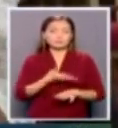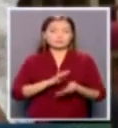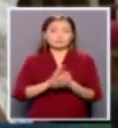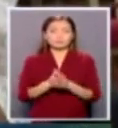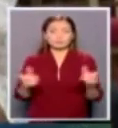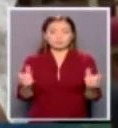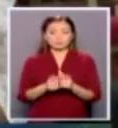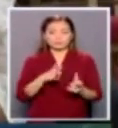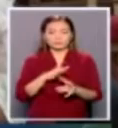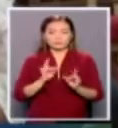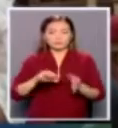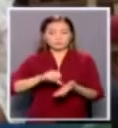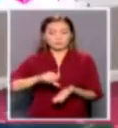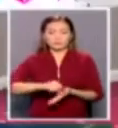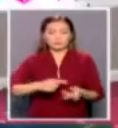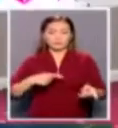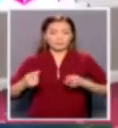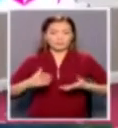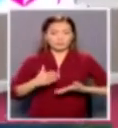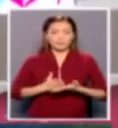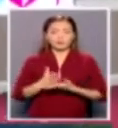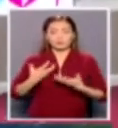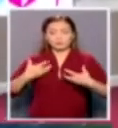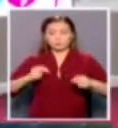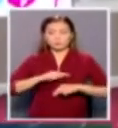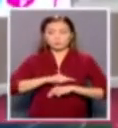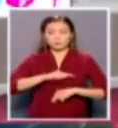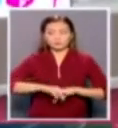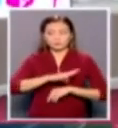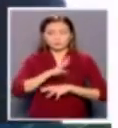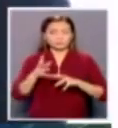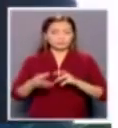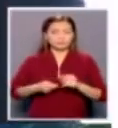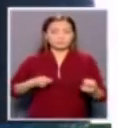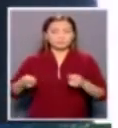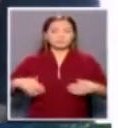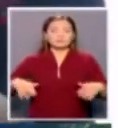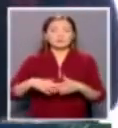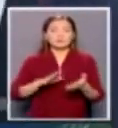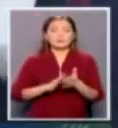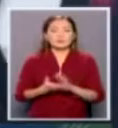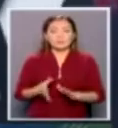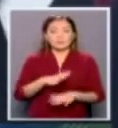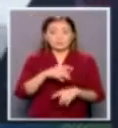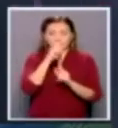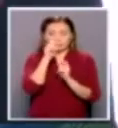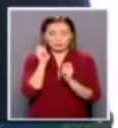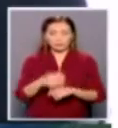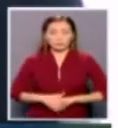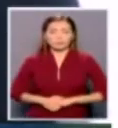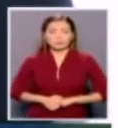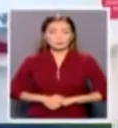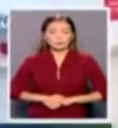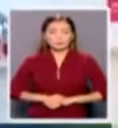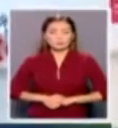чрезвычайного положения она находилась на передовой, неустанно трудилась. Также руководителям ряда организаций были вручены благодарственные